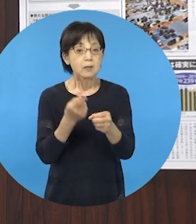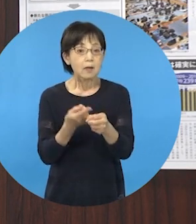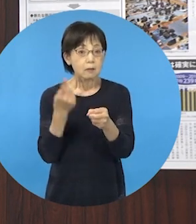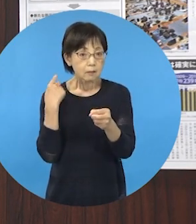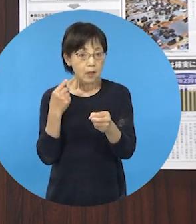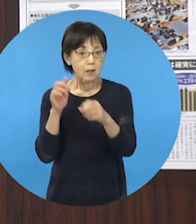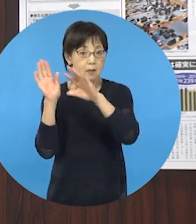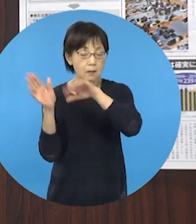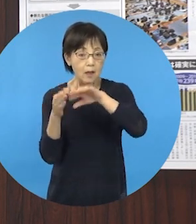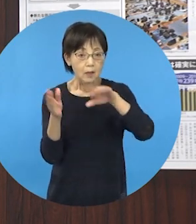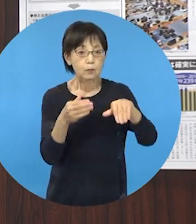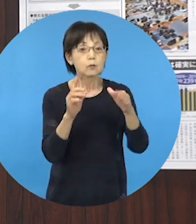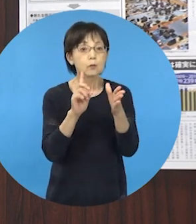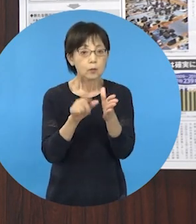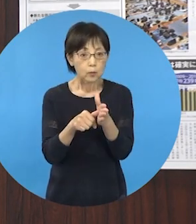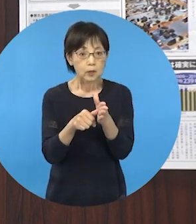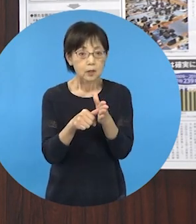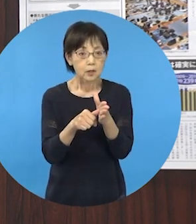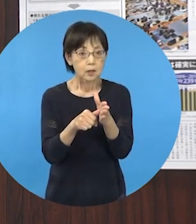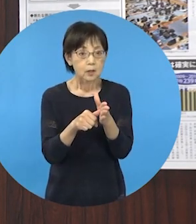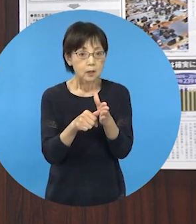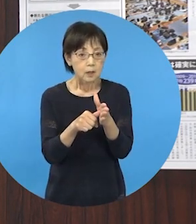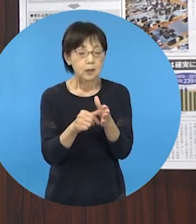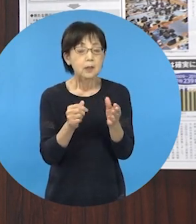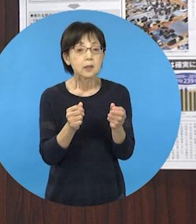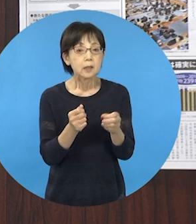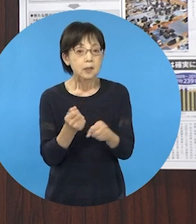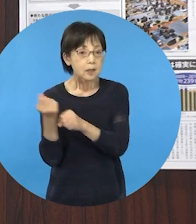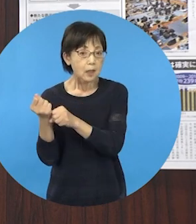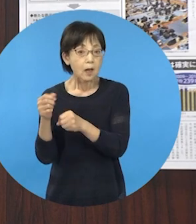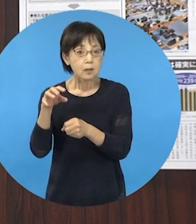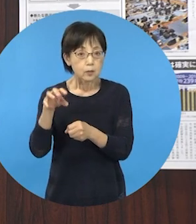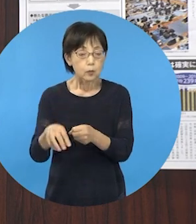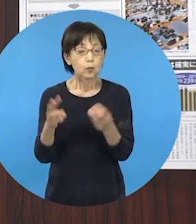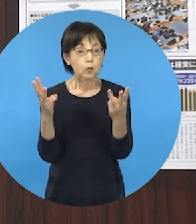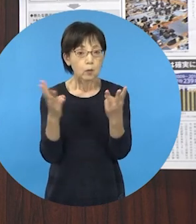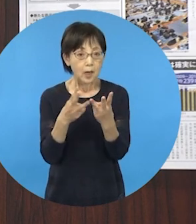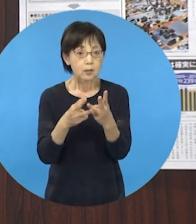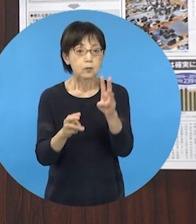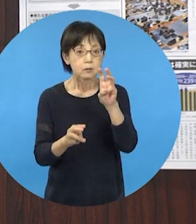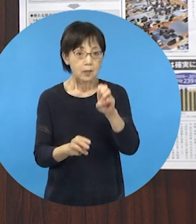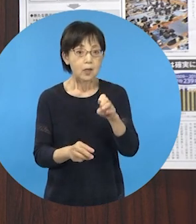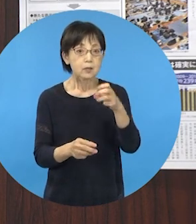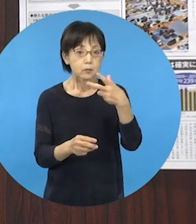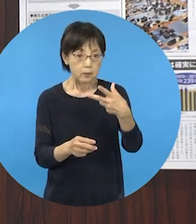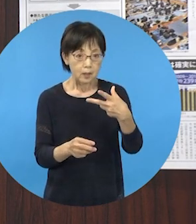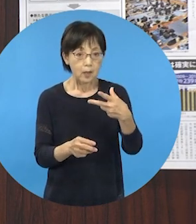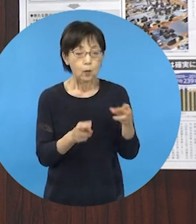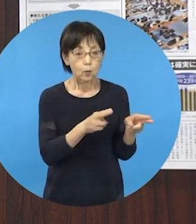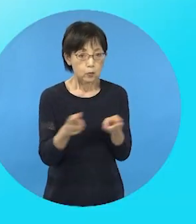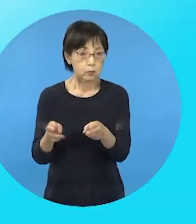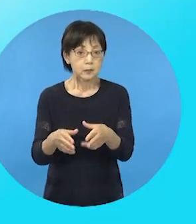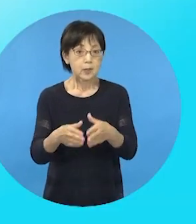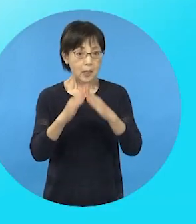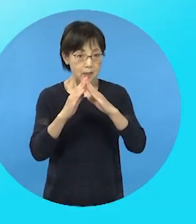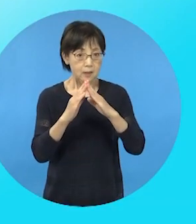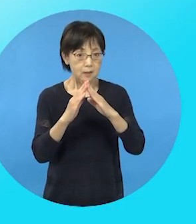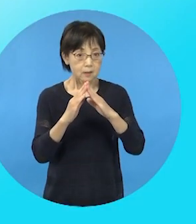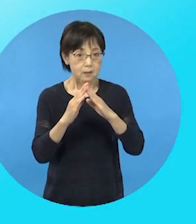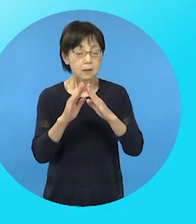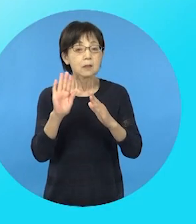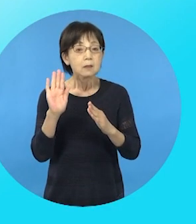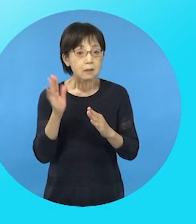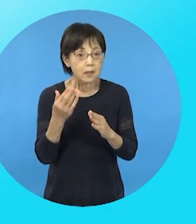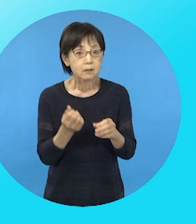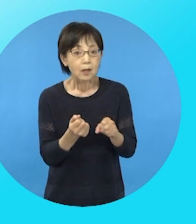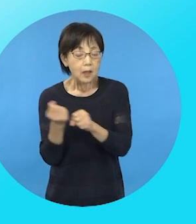の台風19号では最終的に37箇所の避難所を開設しましたが、避難した